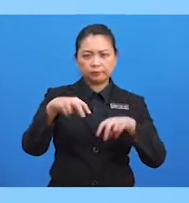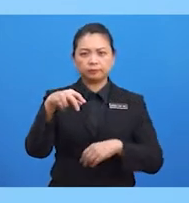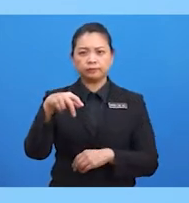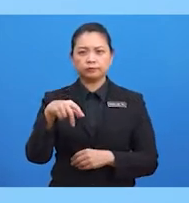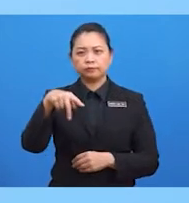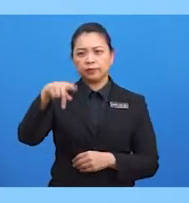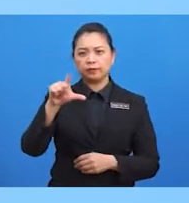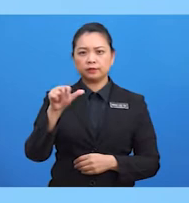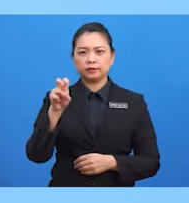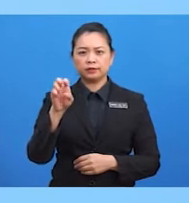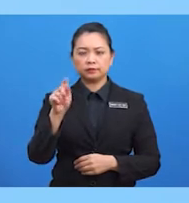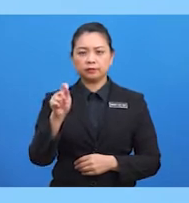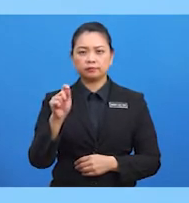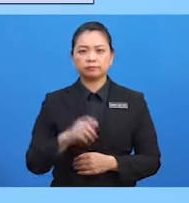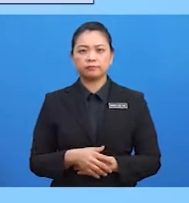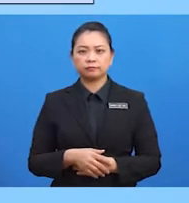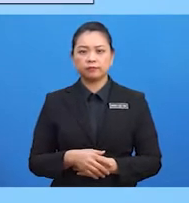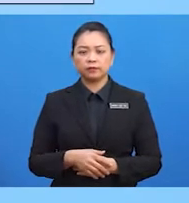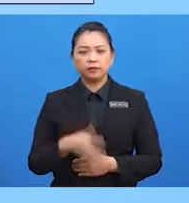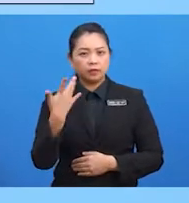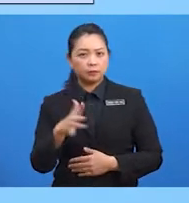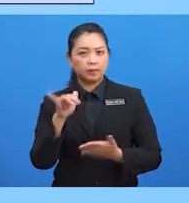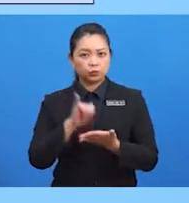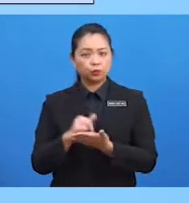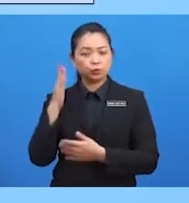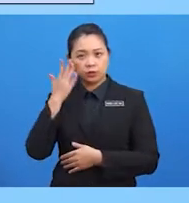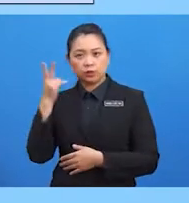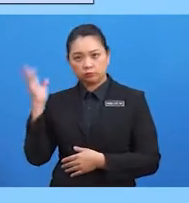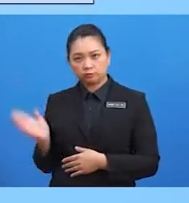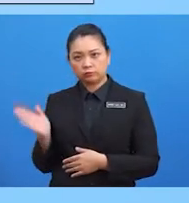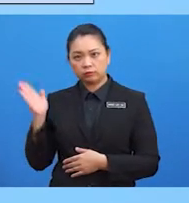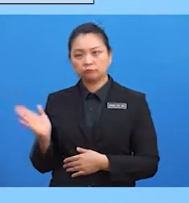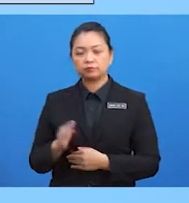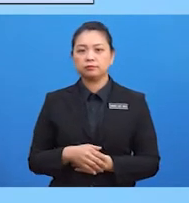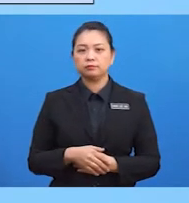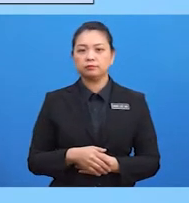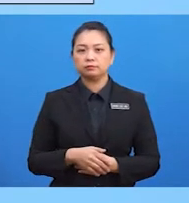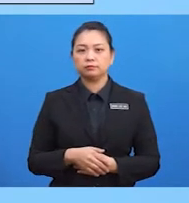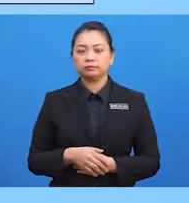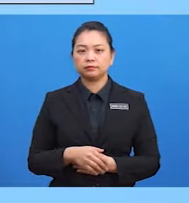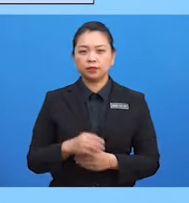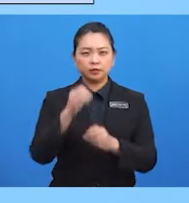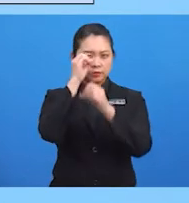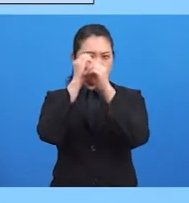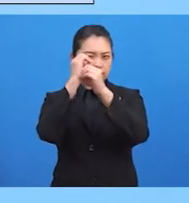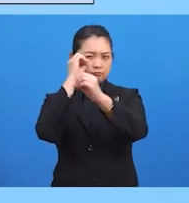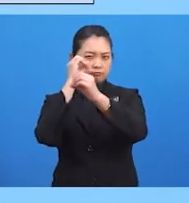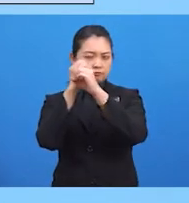pertama kalinya. Pada 24 April 1990, teleskop angkasa